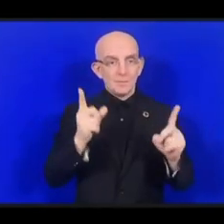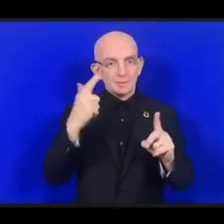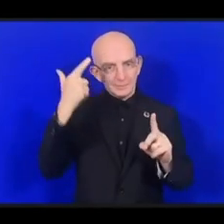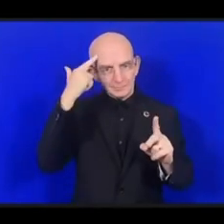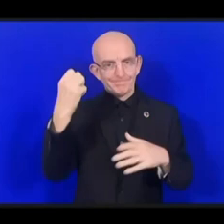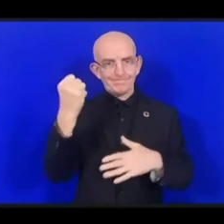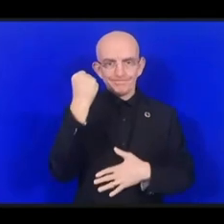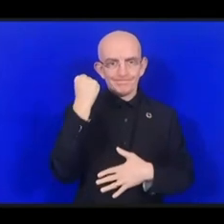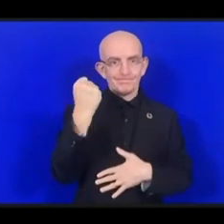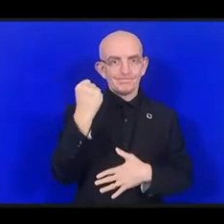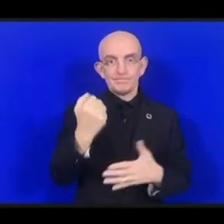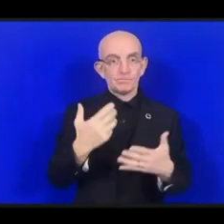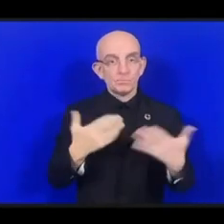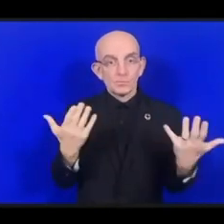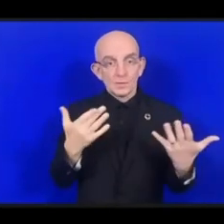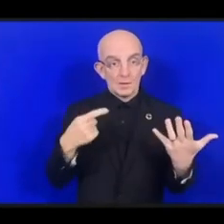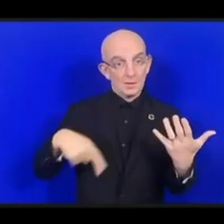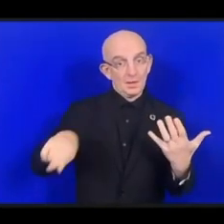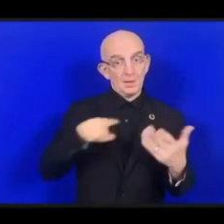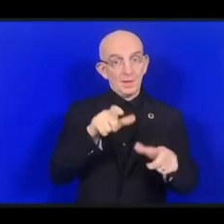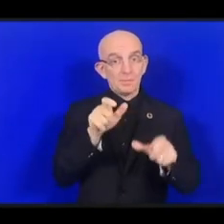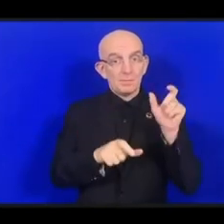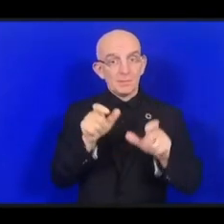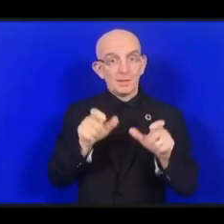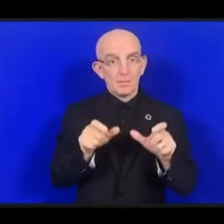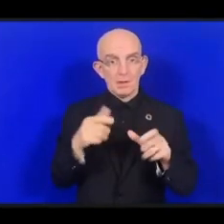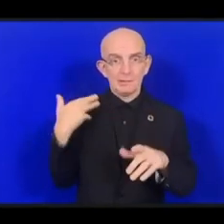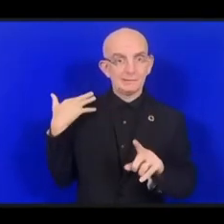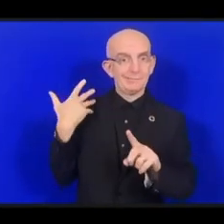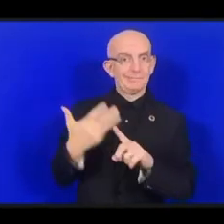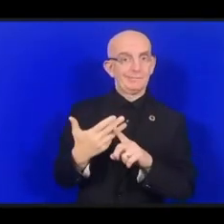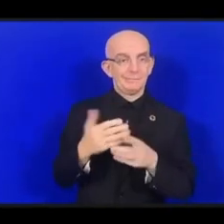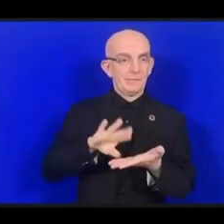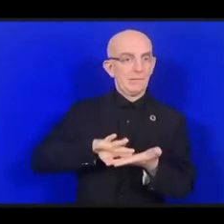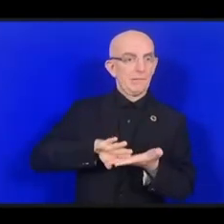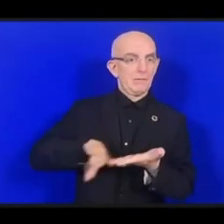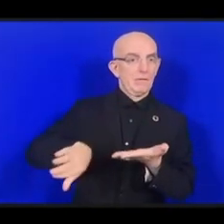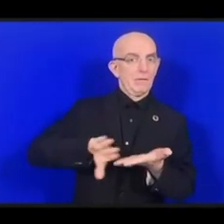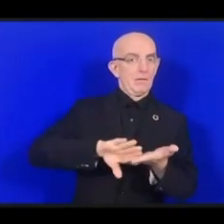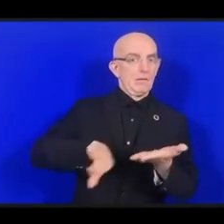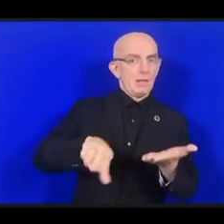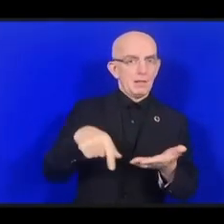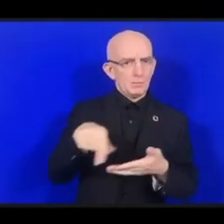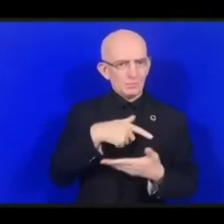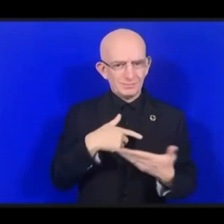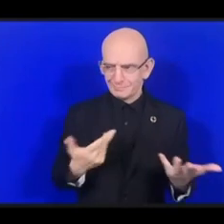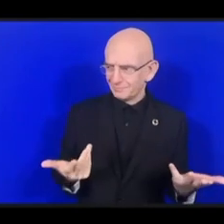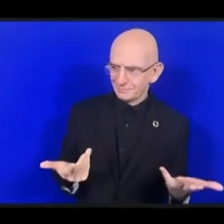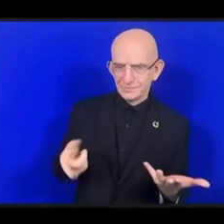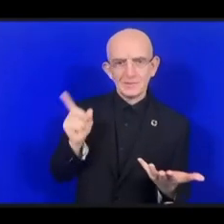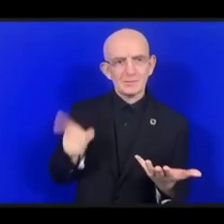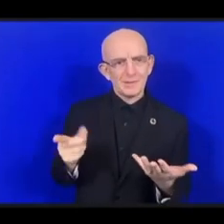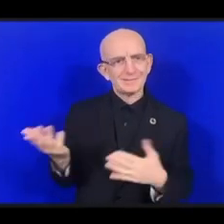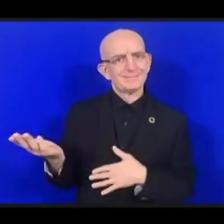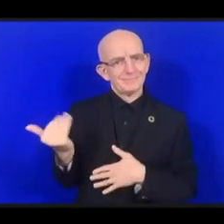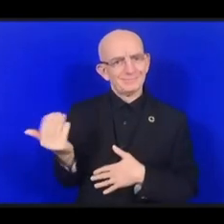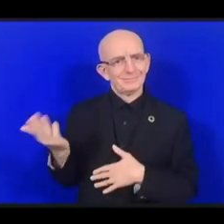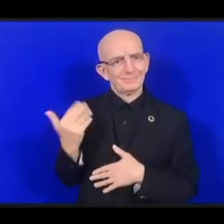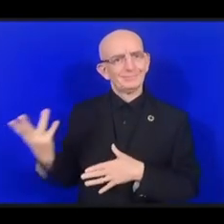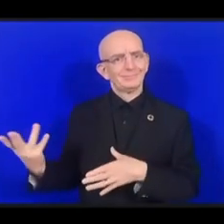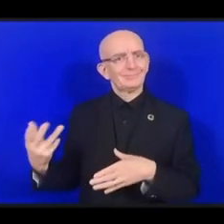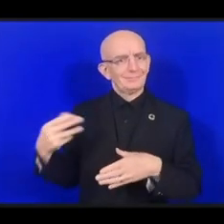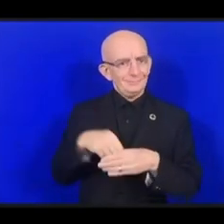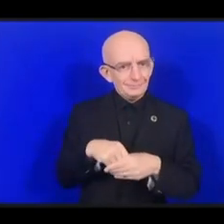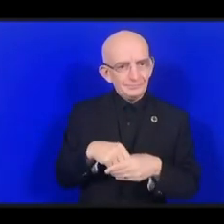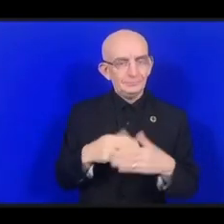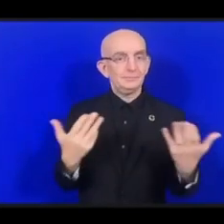يزال مقصيه عن هذا الحوار عام 203 هناك من ليس